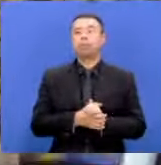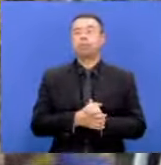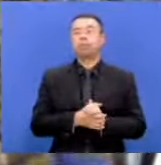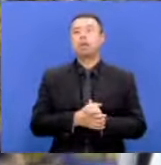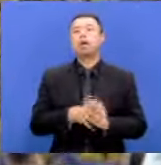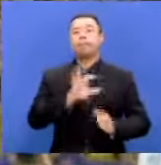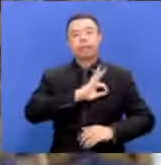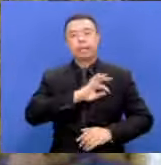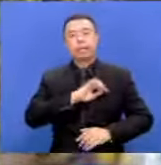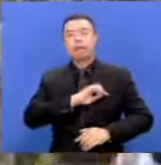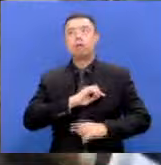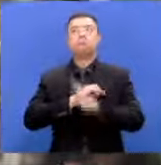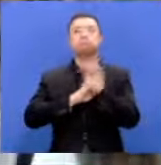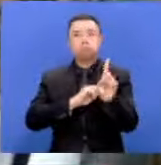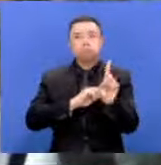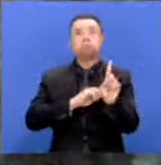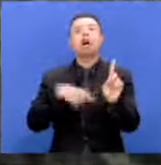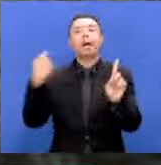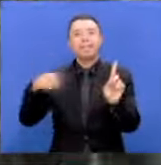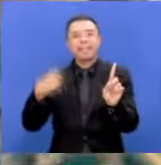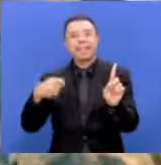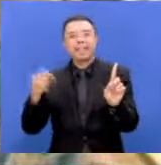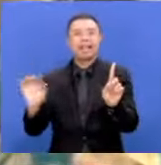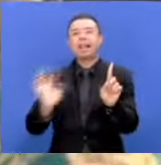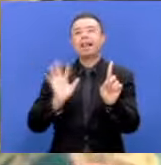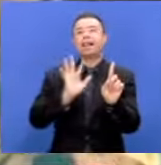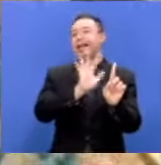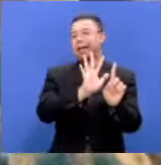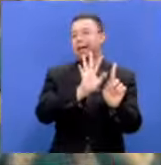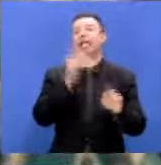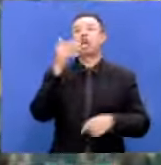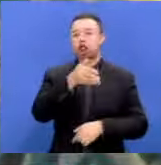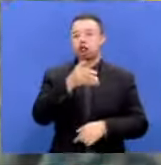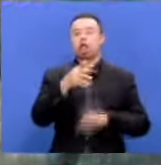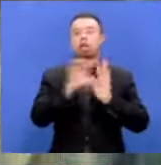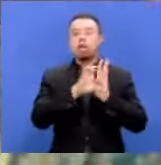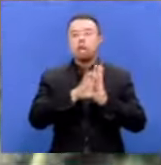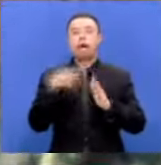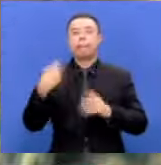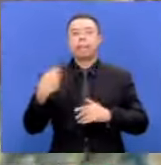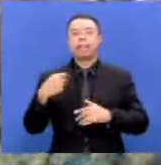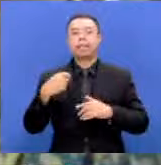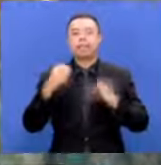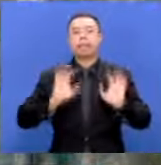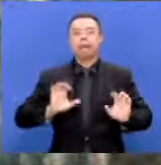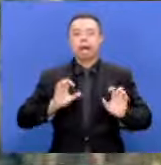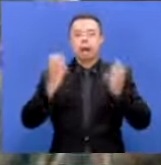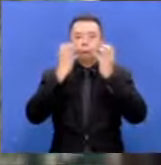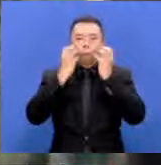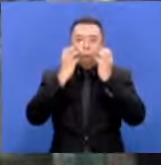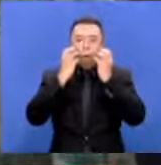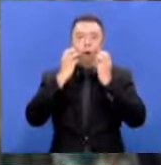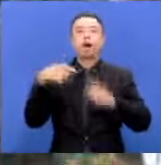Selain Presiden, beberapa Menteri Kabinet Indonesia Maju juga ikut hadir, di antaranya Menteri Pertahanan Prabowo